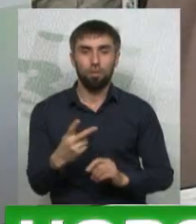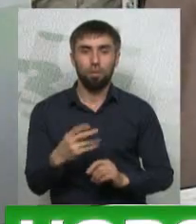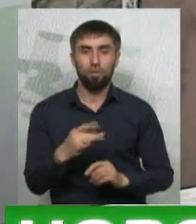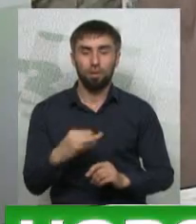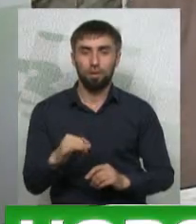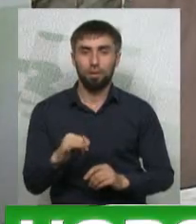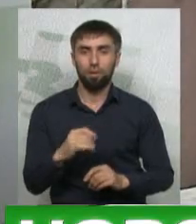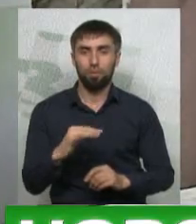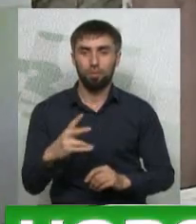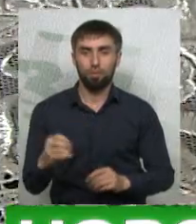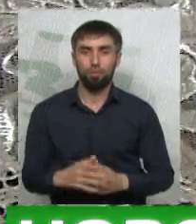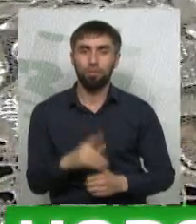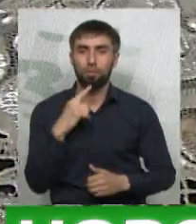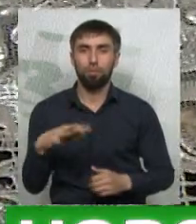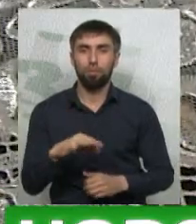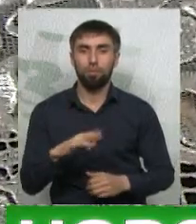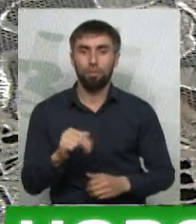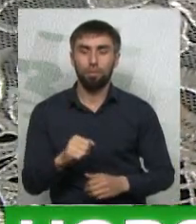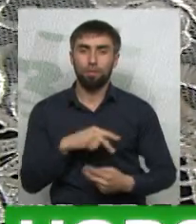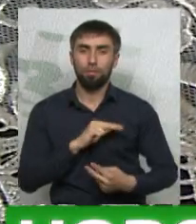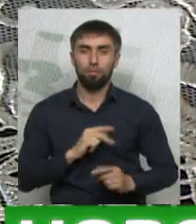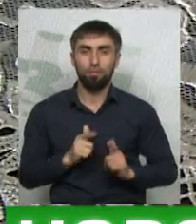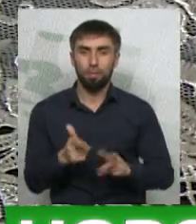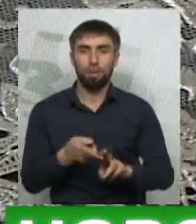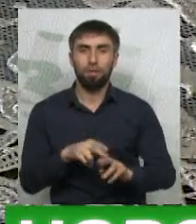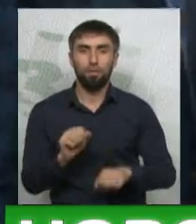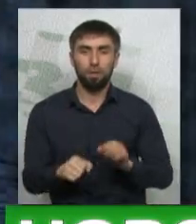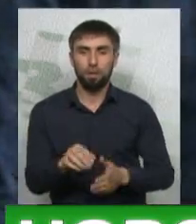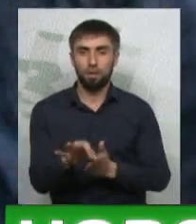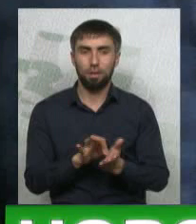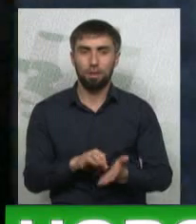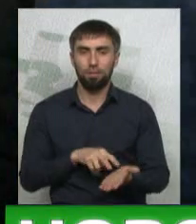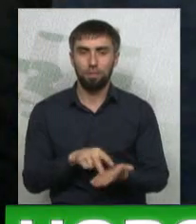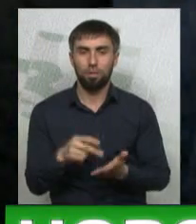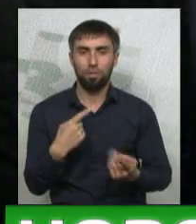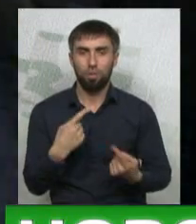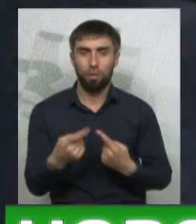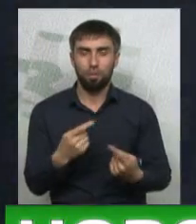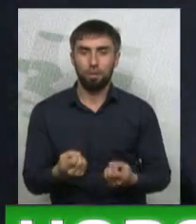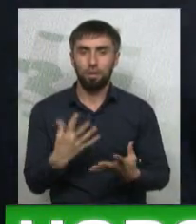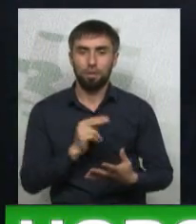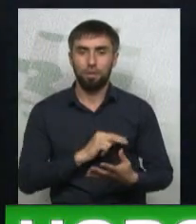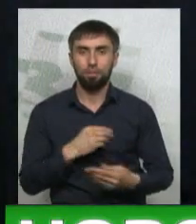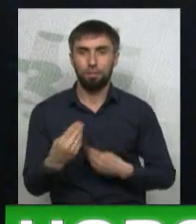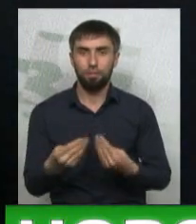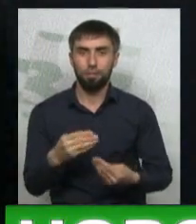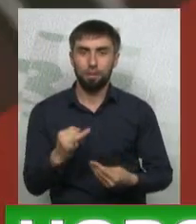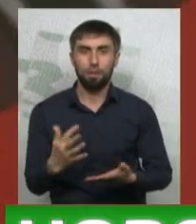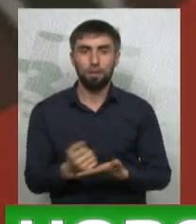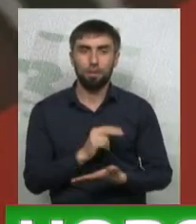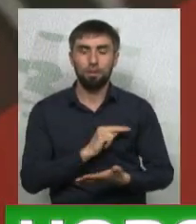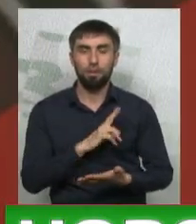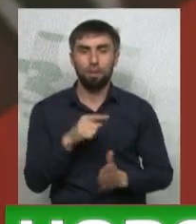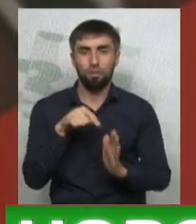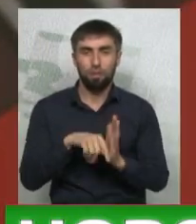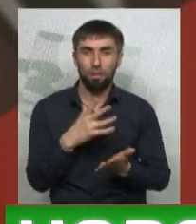федеральный июня Всероссийская ярмарка трудоустройство - это возможность сразу пройти собеседование с несколькими работодателями и найти работу